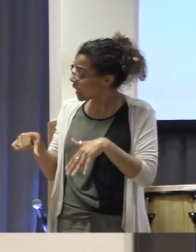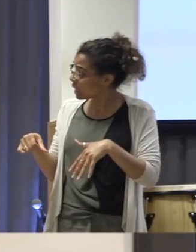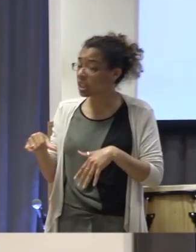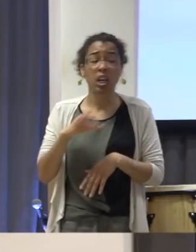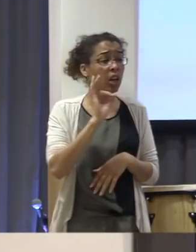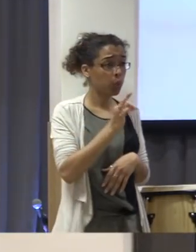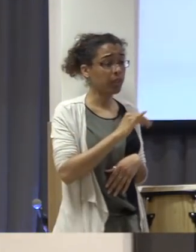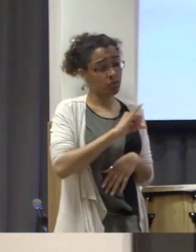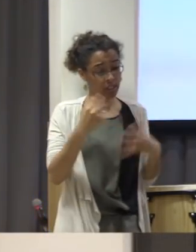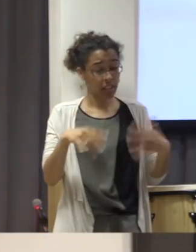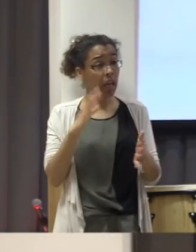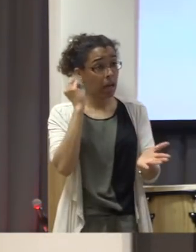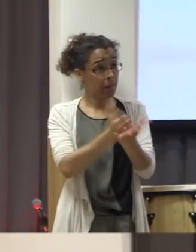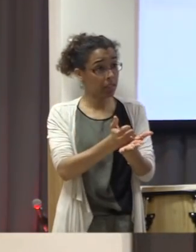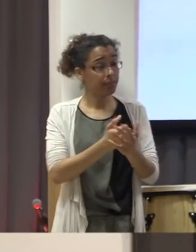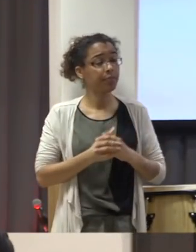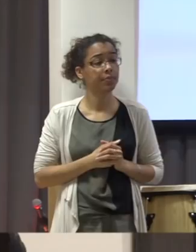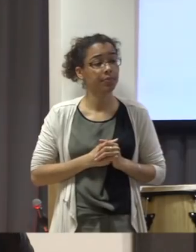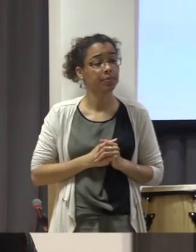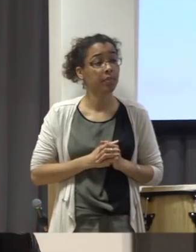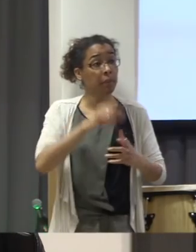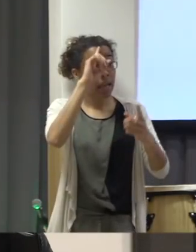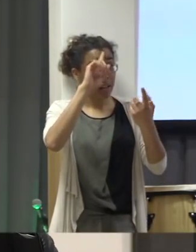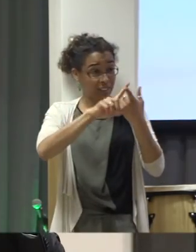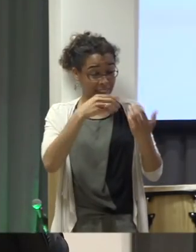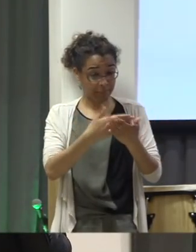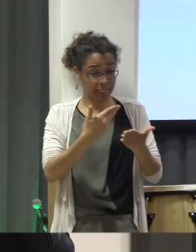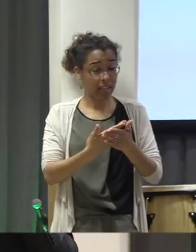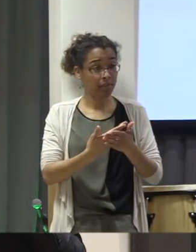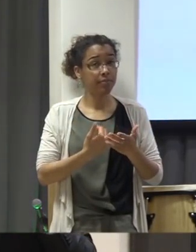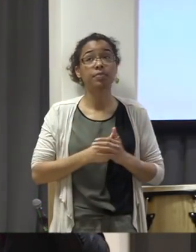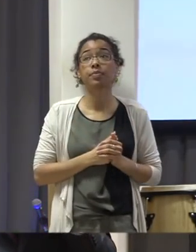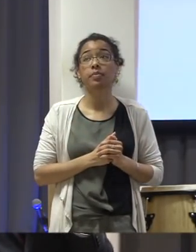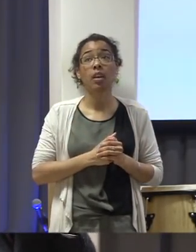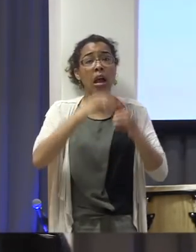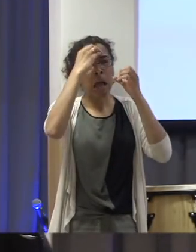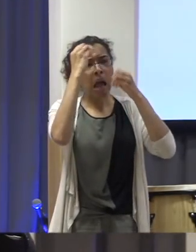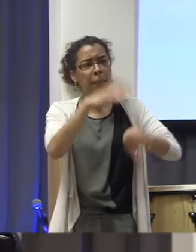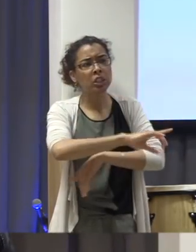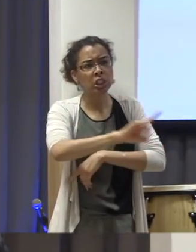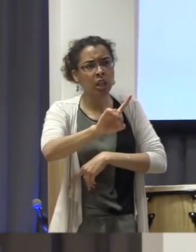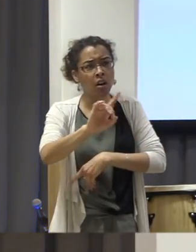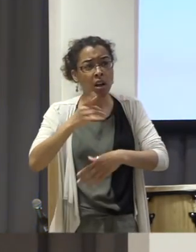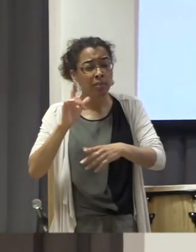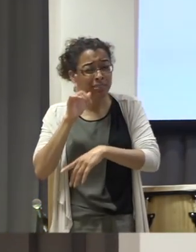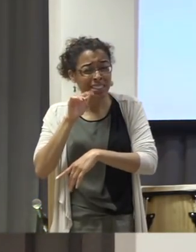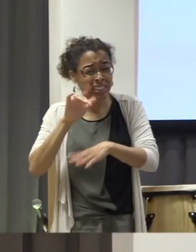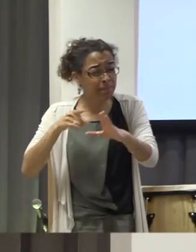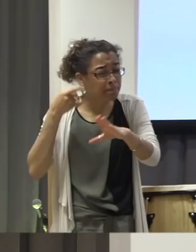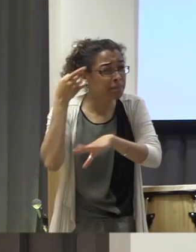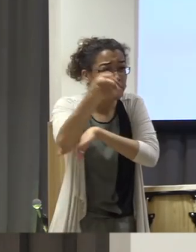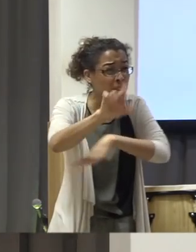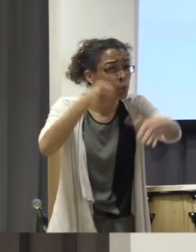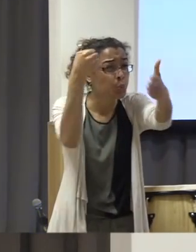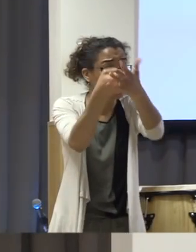Jusqu'au 16. Amen. Voilà le thème de mon message. N'abandonne pas, persévère jusqu'au bout. Dis à ton voisin,